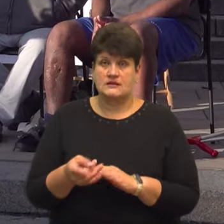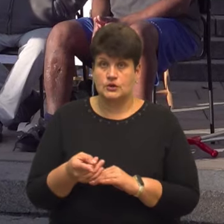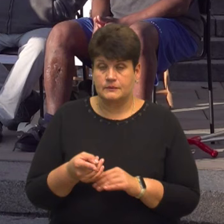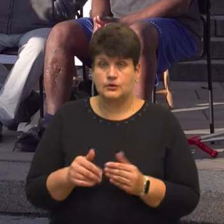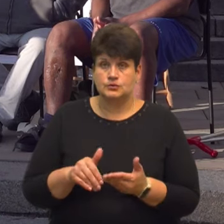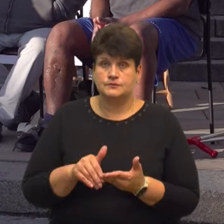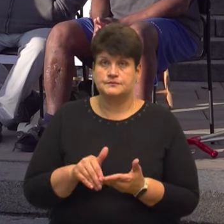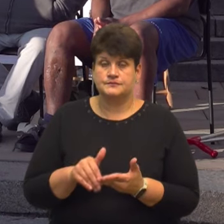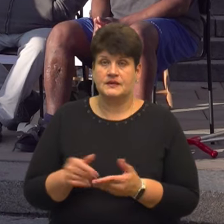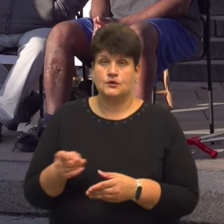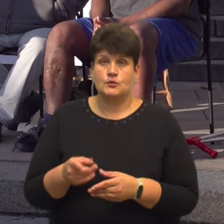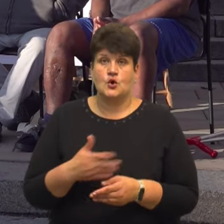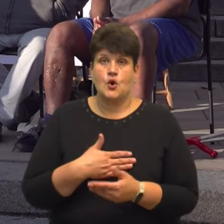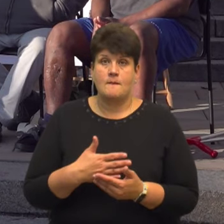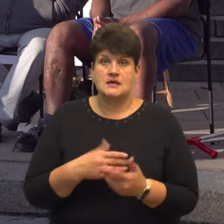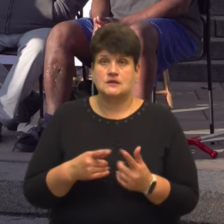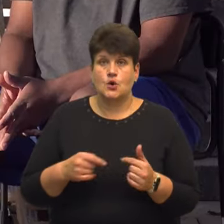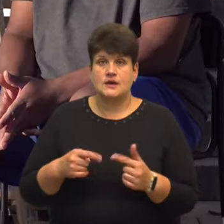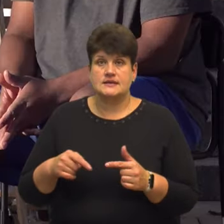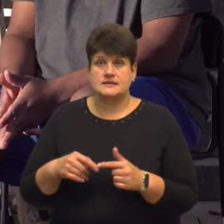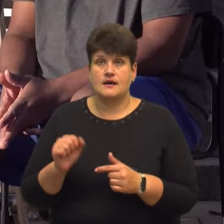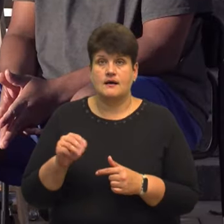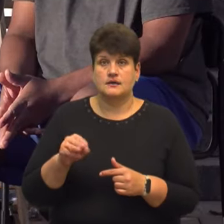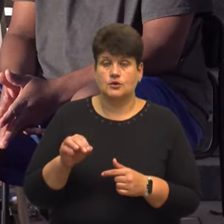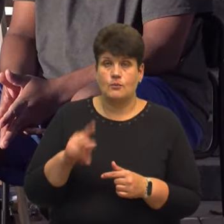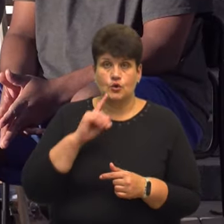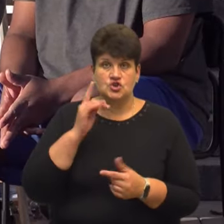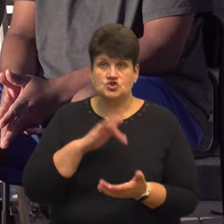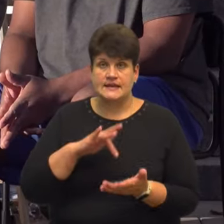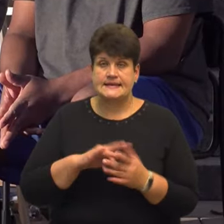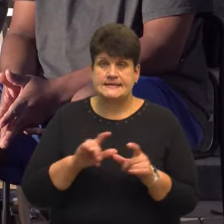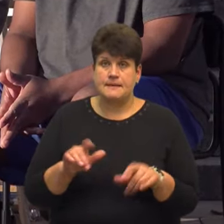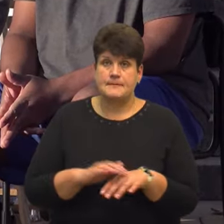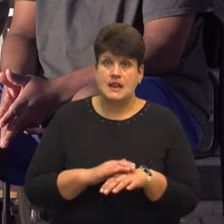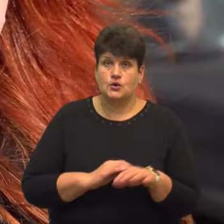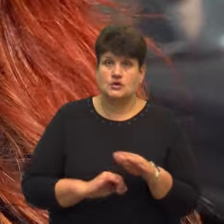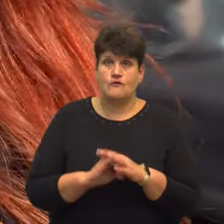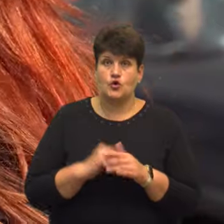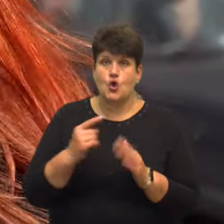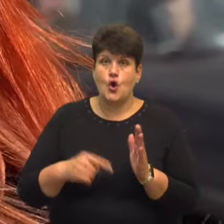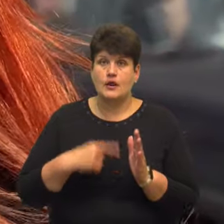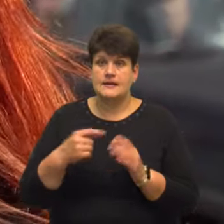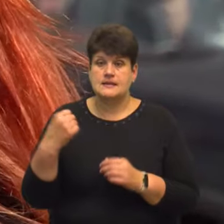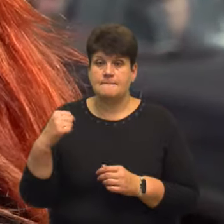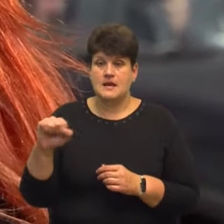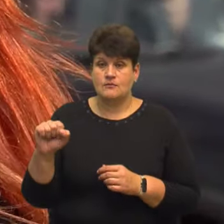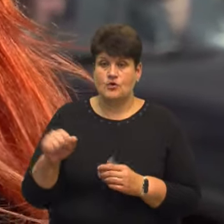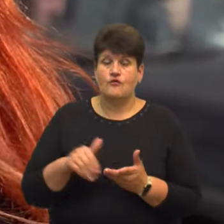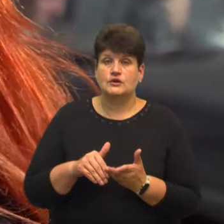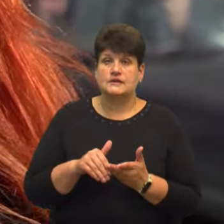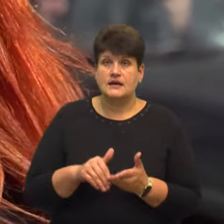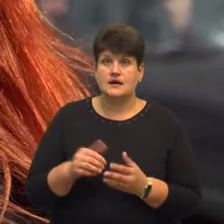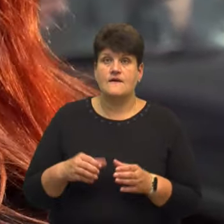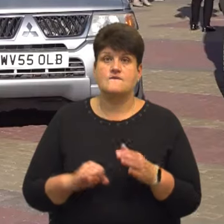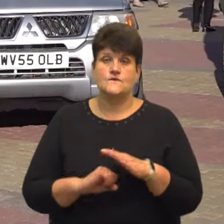заходу Тернопільські громадські організації атом молодіжний центр та благодійний фонд колеса Перемоги волонтерка фонду Людмила лукіян